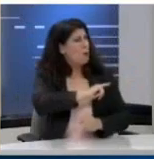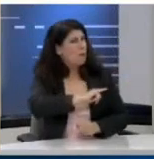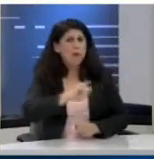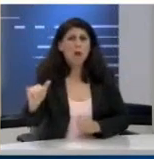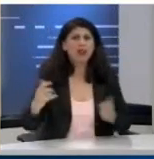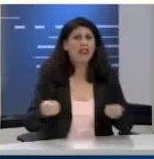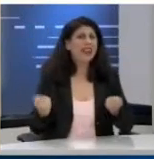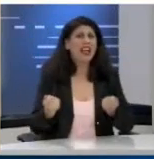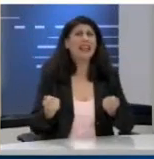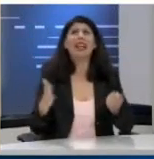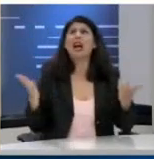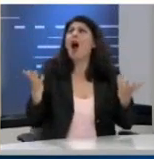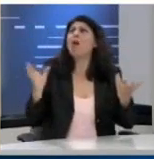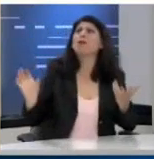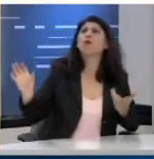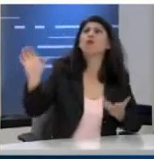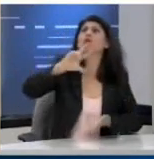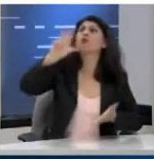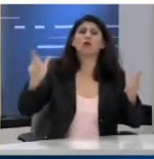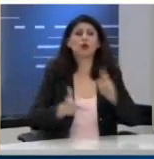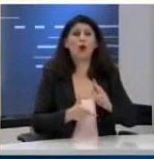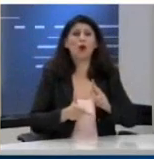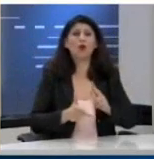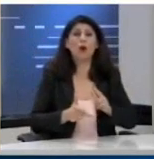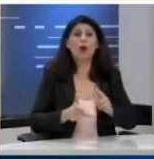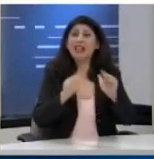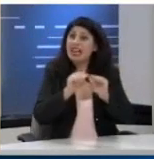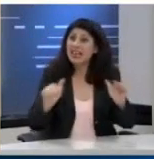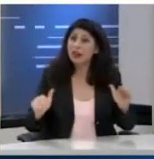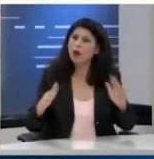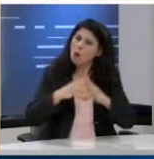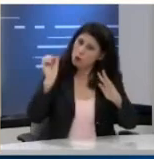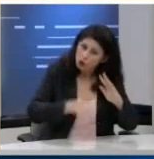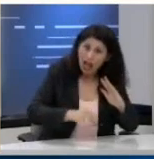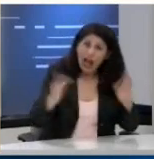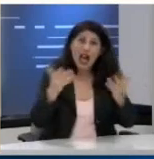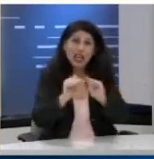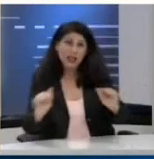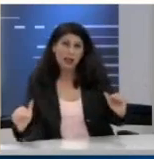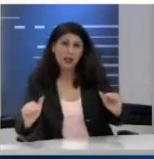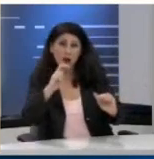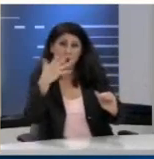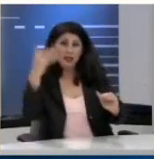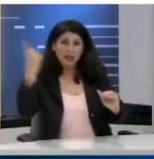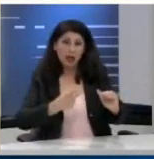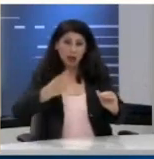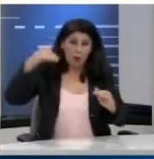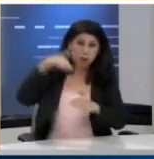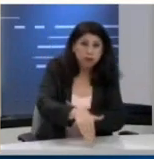που βρίσκεται σε καιρό ειρήνης. Όταν 1,5 εκατομμύριο συμπολίτες μας βρέθηκαν στο φάσμα της ανεργίας, όταν οι